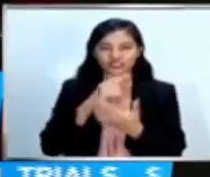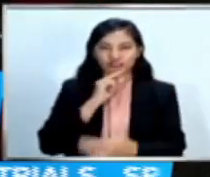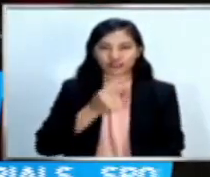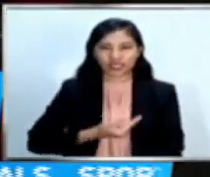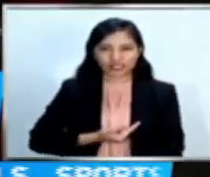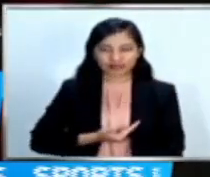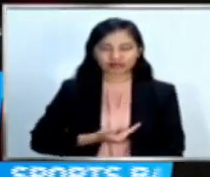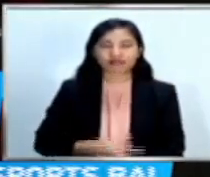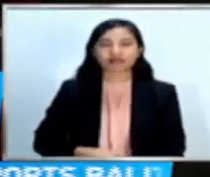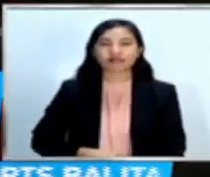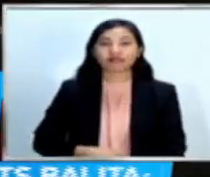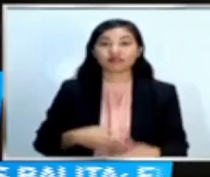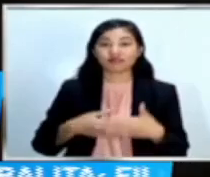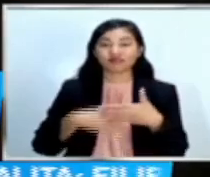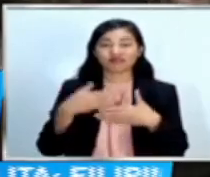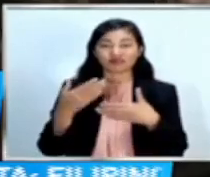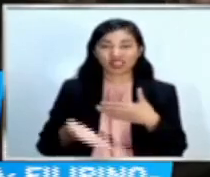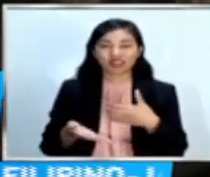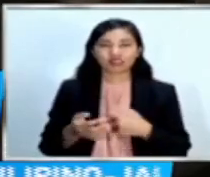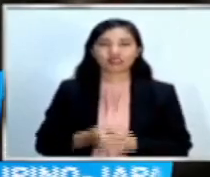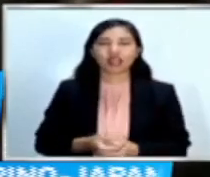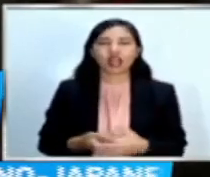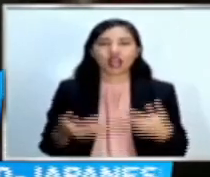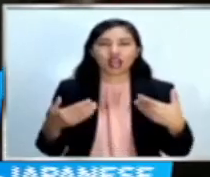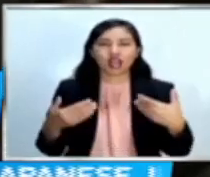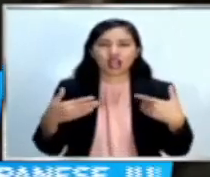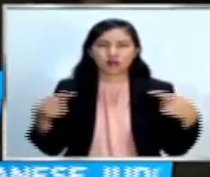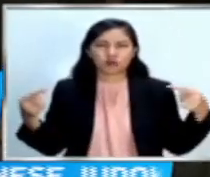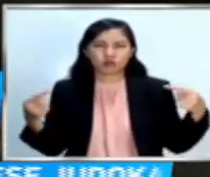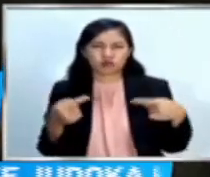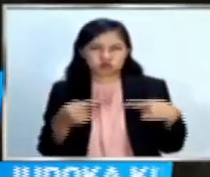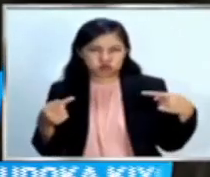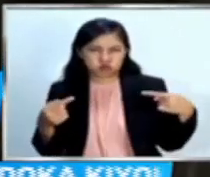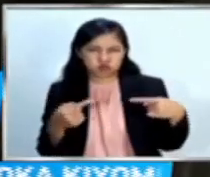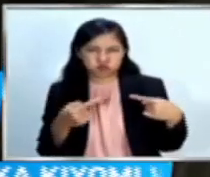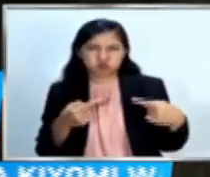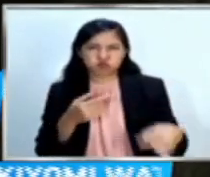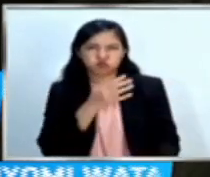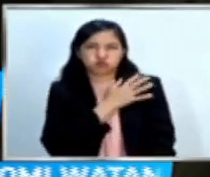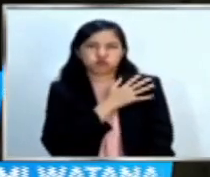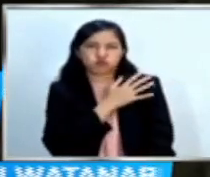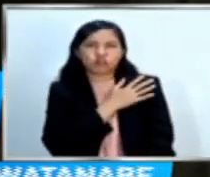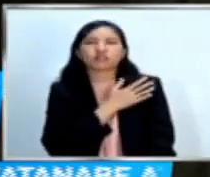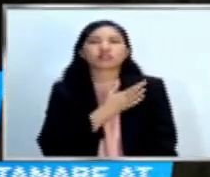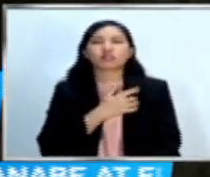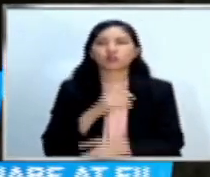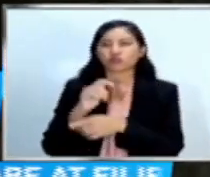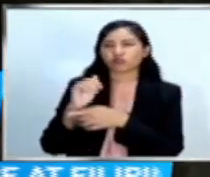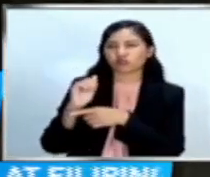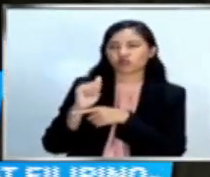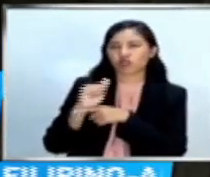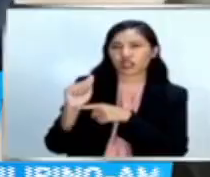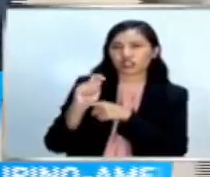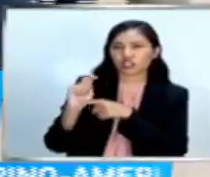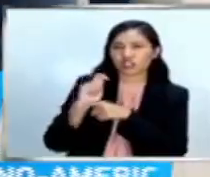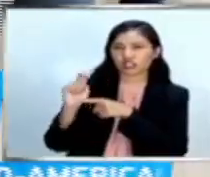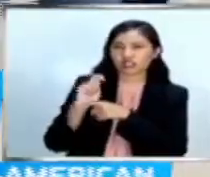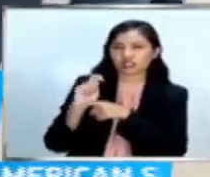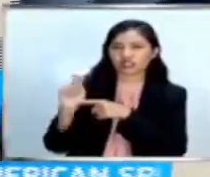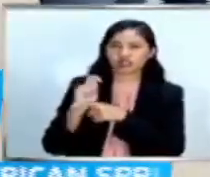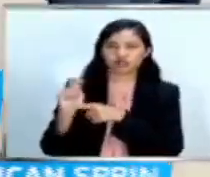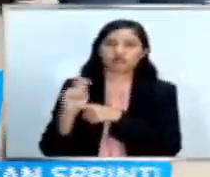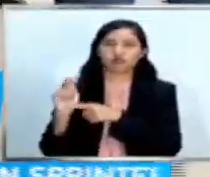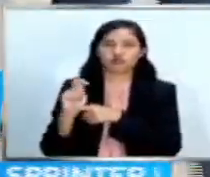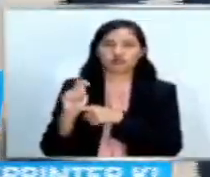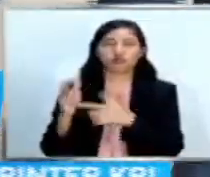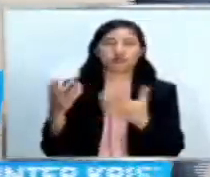Nagka-shoulder injury si Harrison Ford habang nag-eensayo ng isang fight scene para sa pagbibidahang upcoming Indiana Jones movie. Ayon